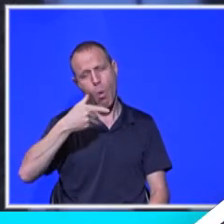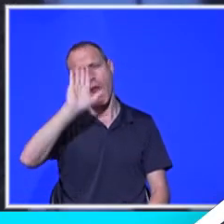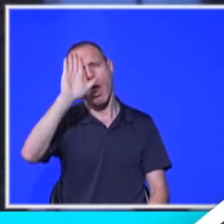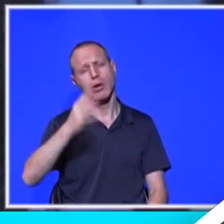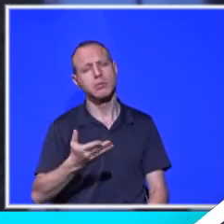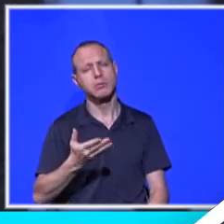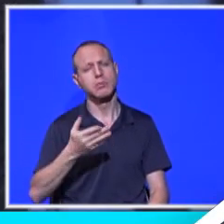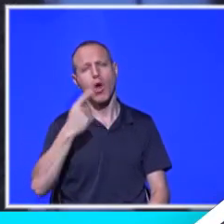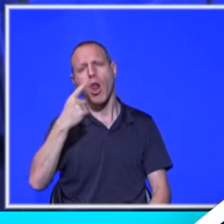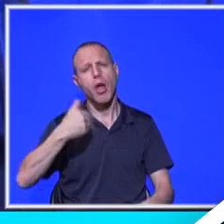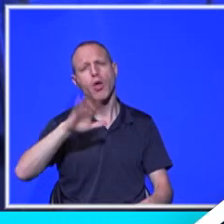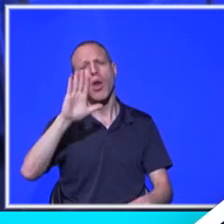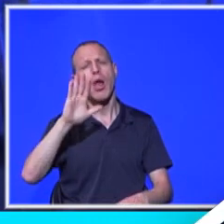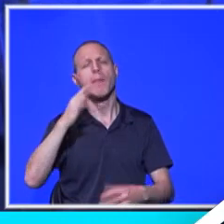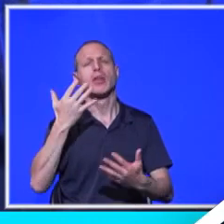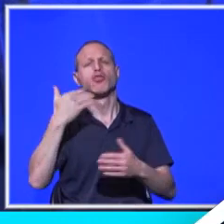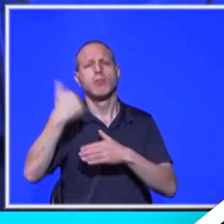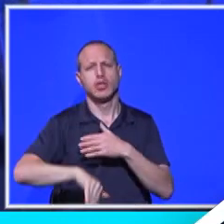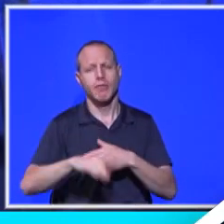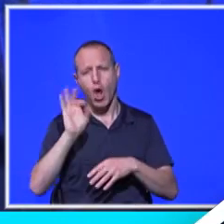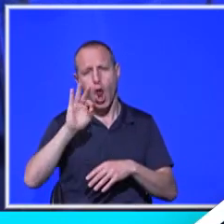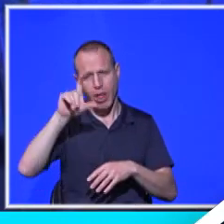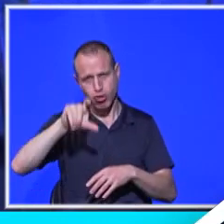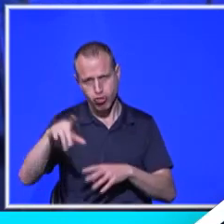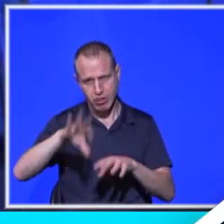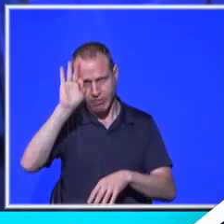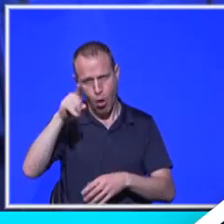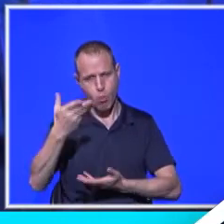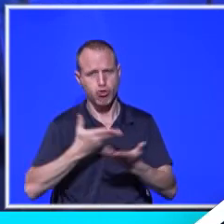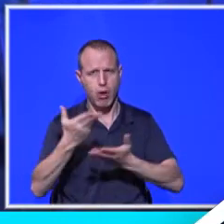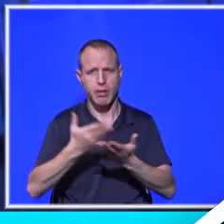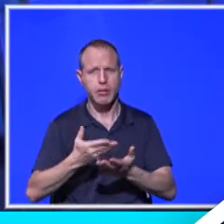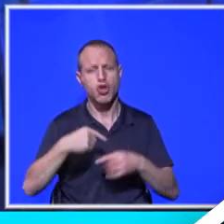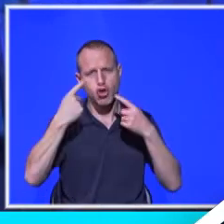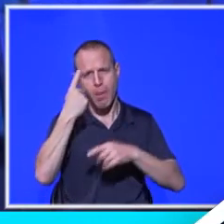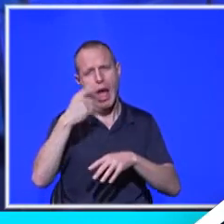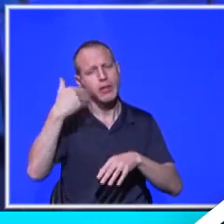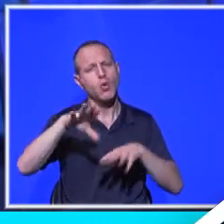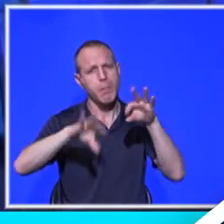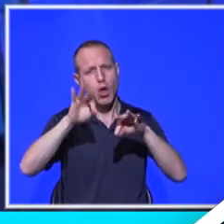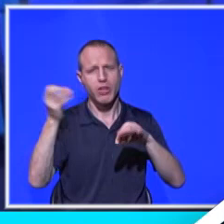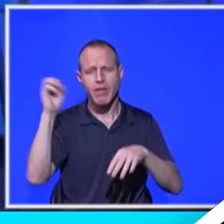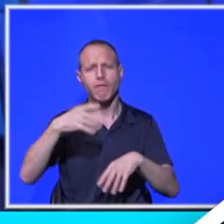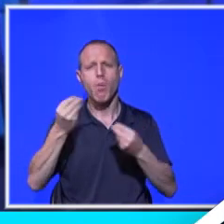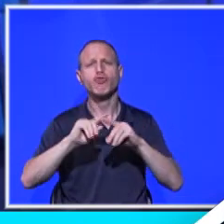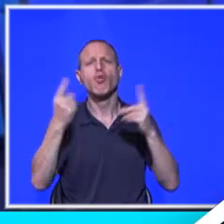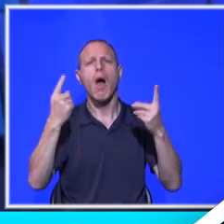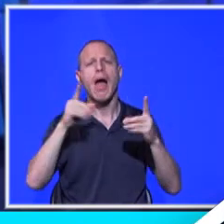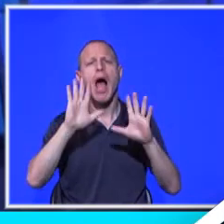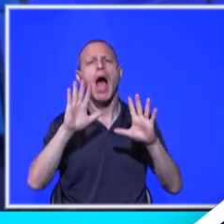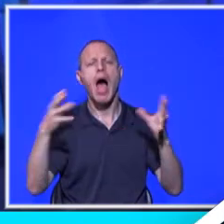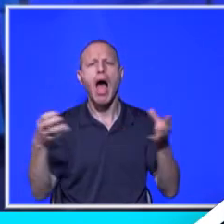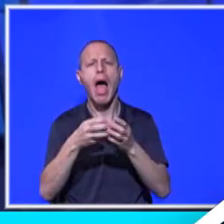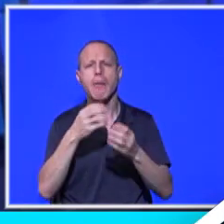בסוף. כרגע, כל עוד האיש נבחר, אז הוא משרת. ויום אחד יהיו בחירות, ויבוא מישהו אחר. ככה זה, עם ישראל,